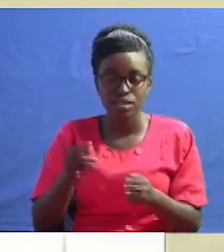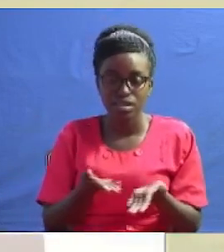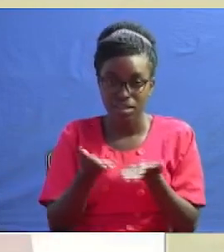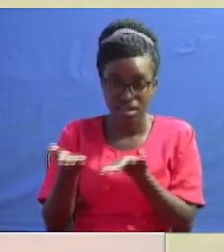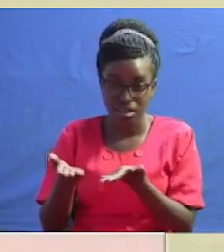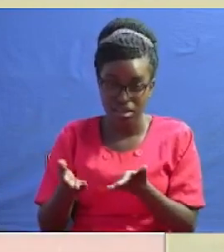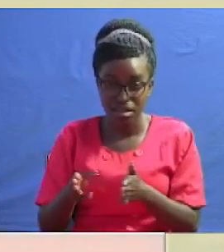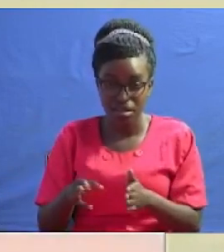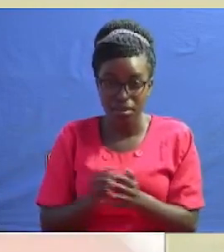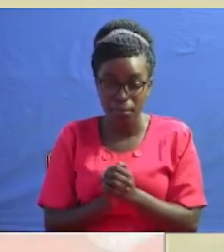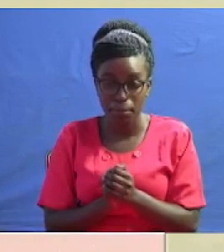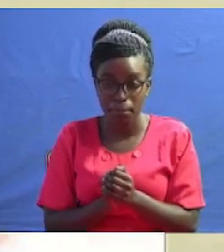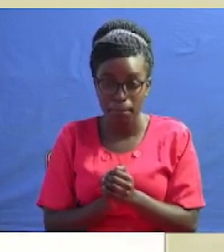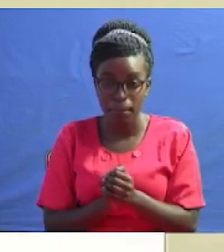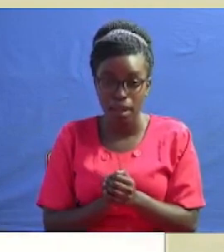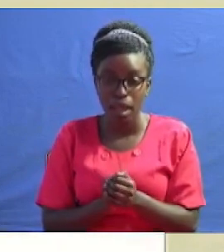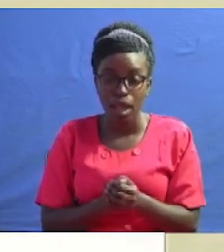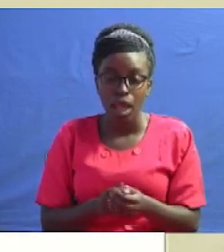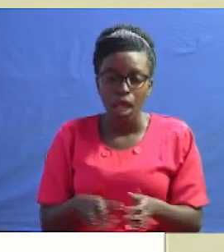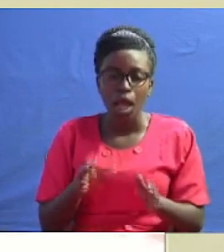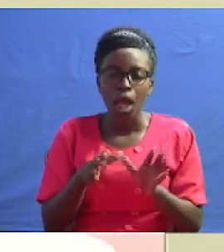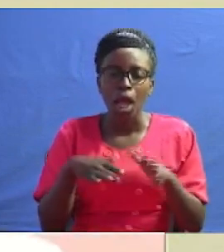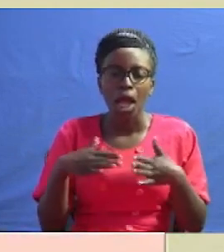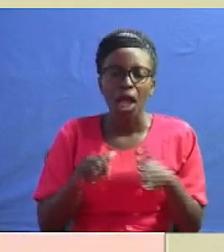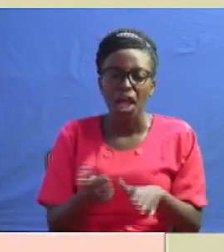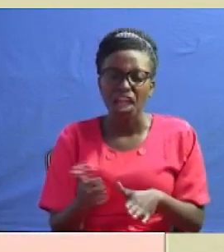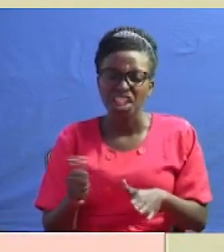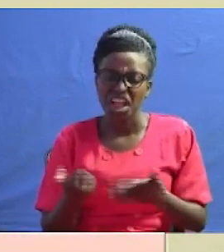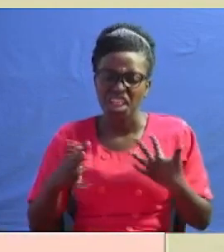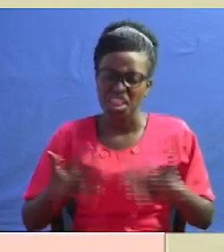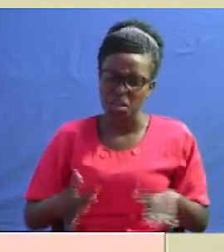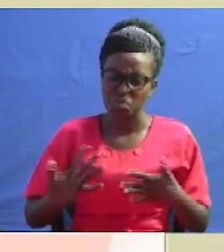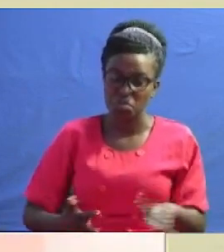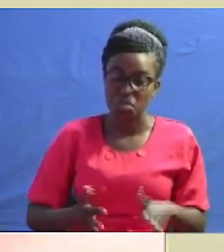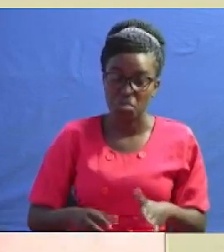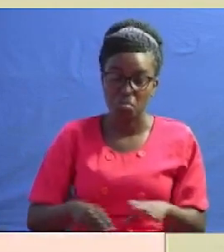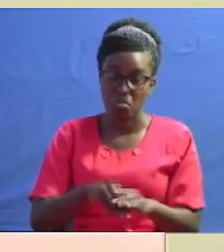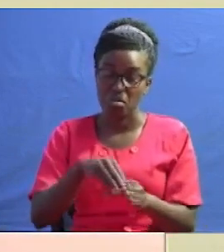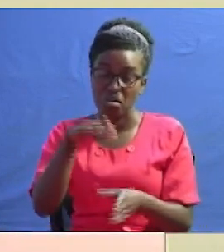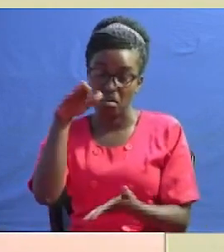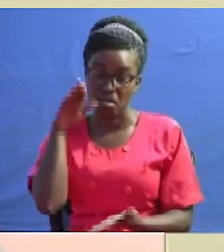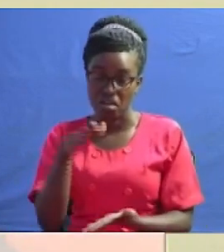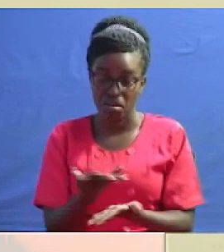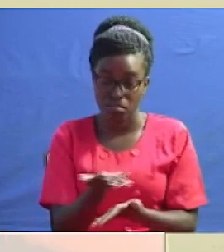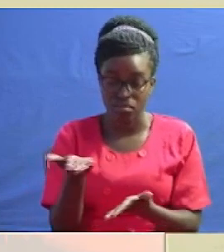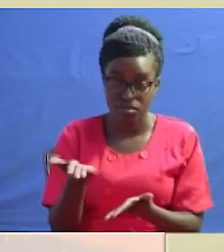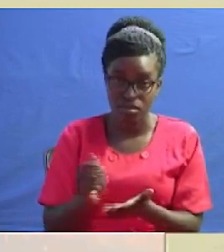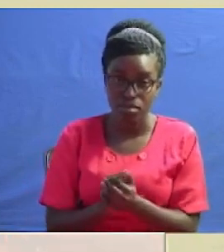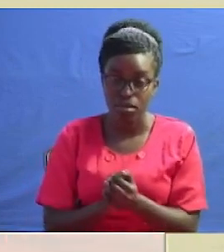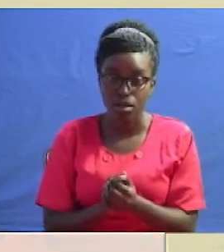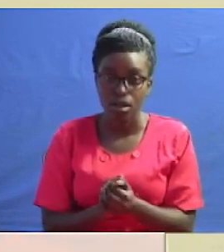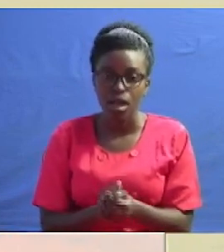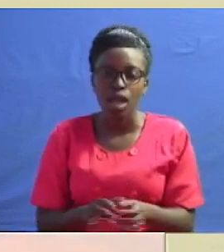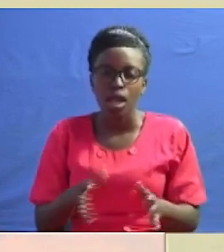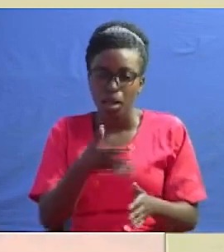Marsabit na wale wengine wote, hao ndio wanachukua ile ya juu zaidi. Now all the 36 counties that are benefiting from equalization